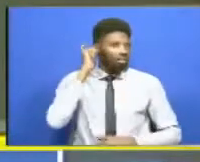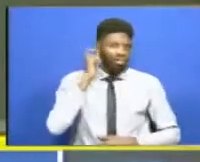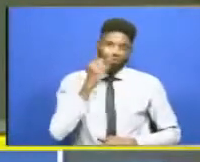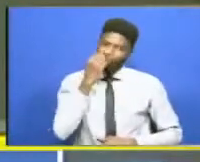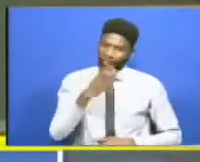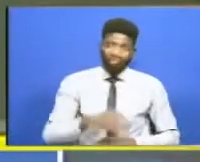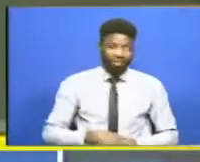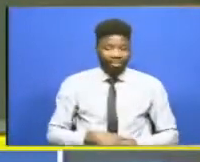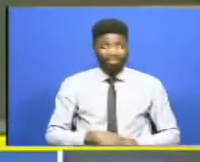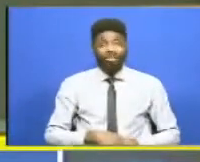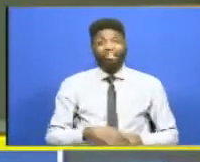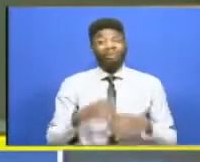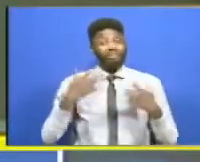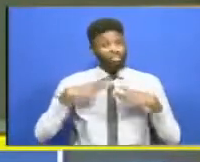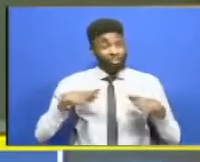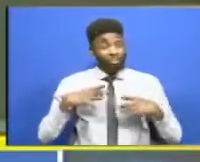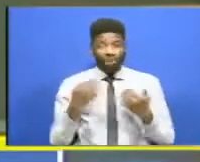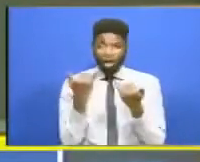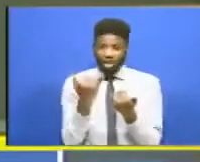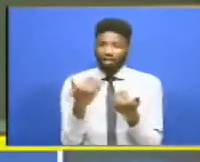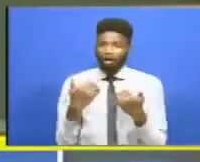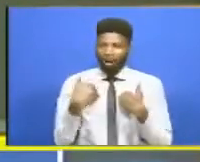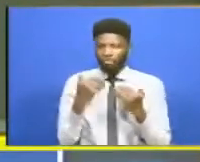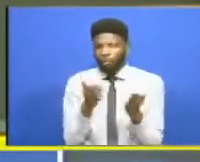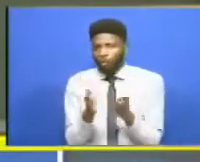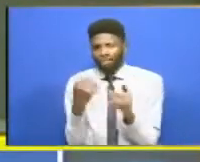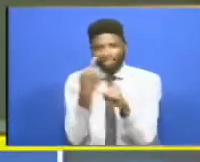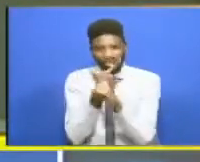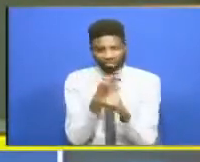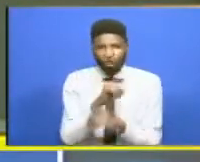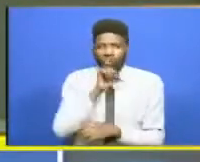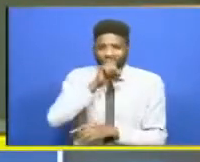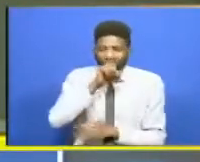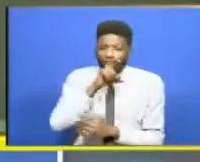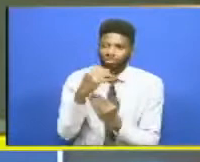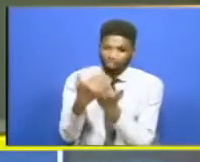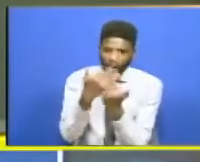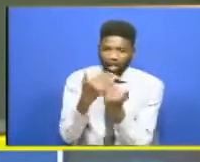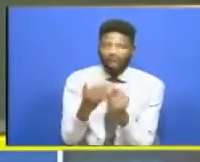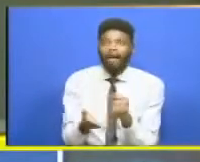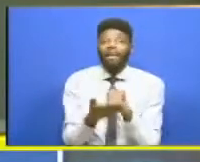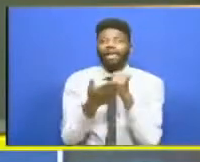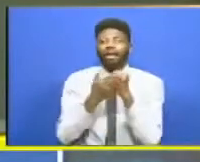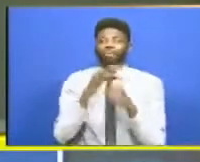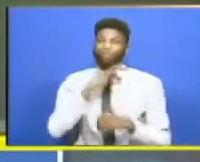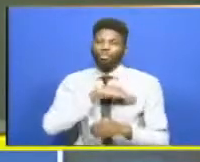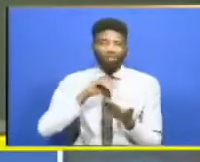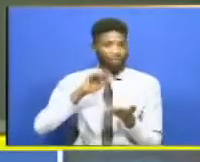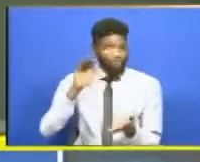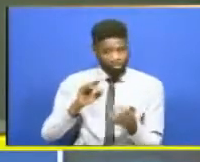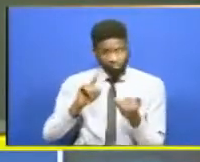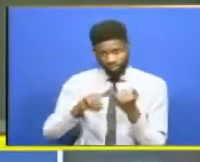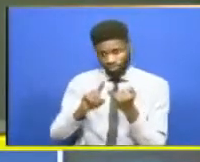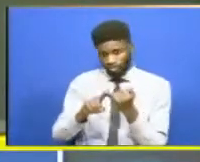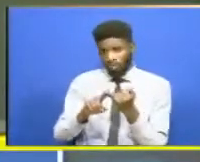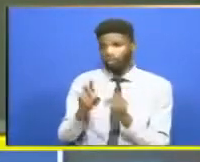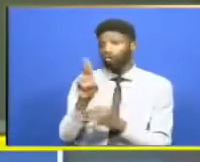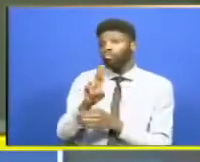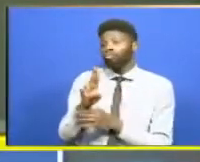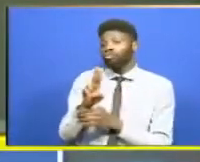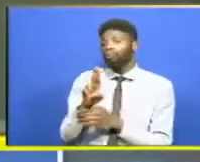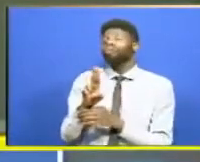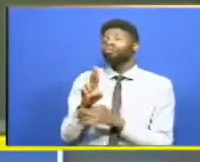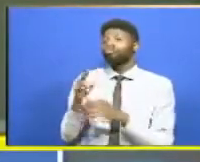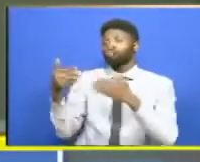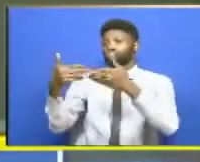wakulima kubuni mbinu mbalimbali za kukuza kuku ili kuongeza uzalishaji wao. Njia mojawapo imekuwa ni matumizi ya vizimba.